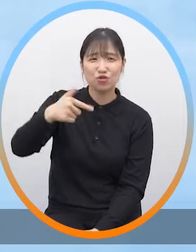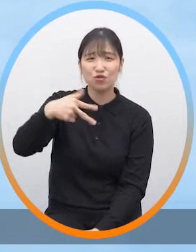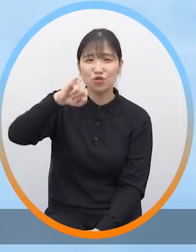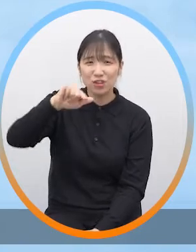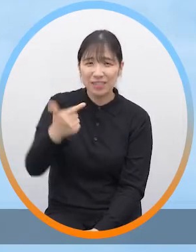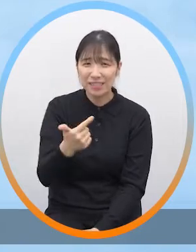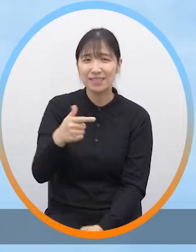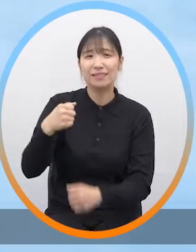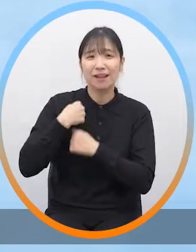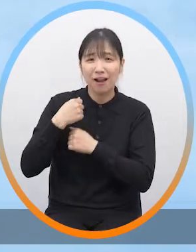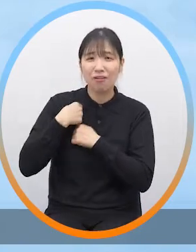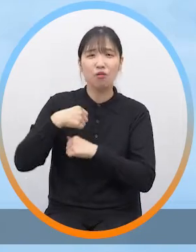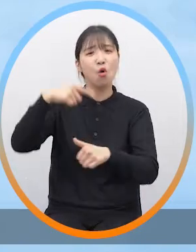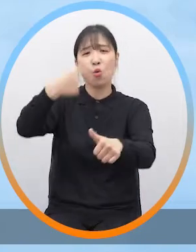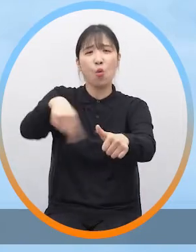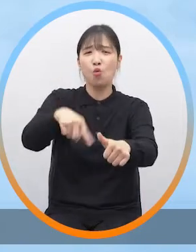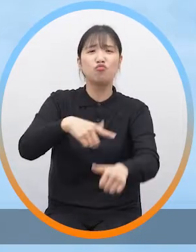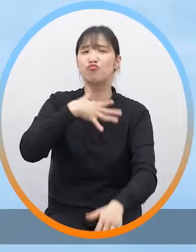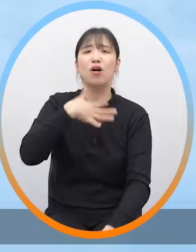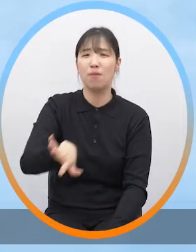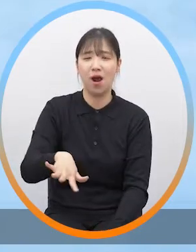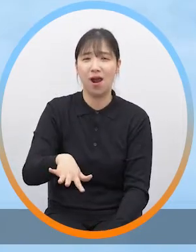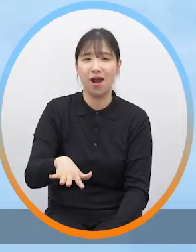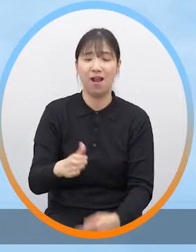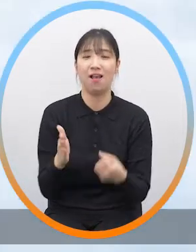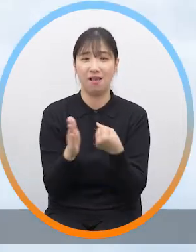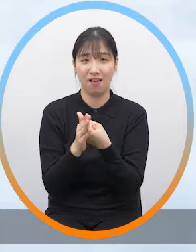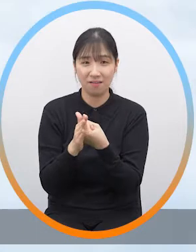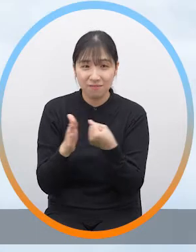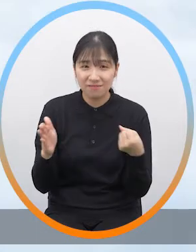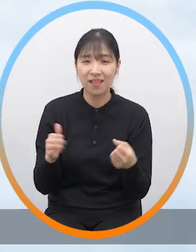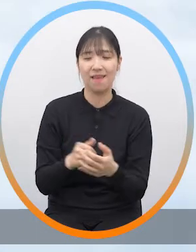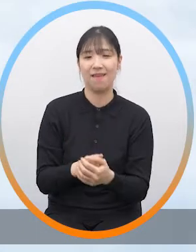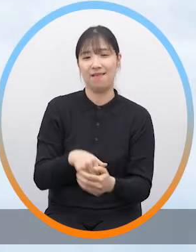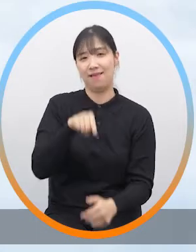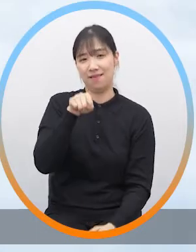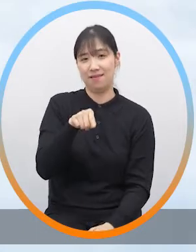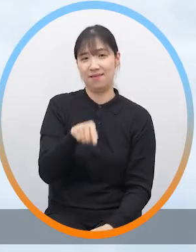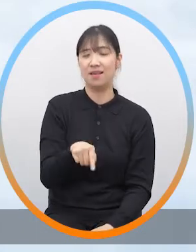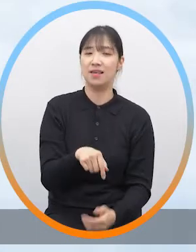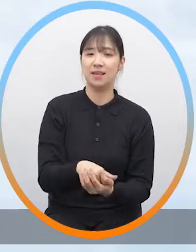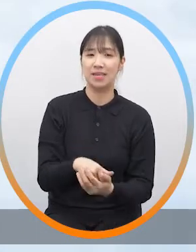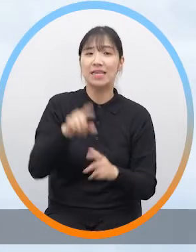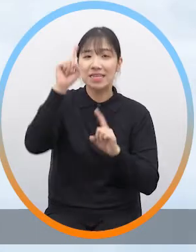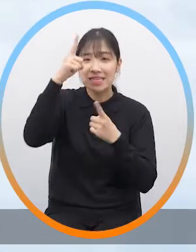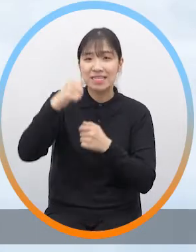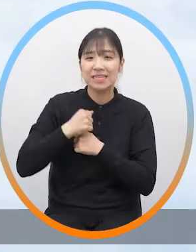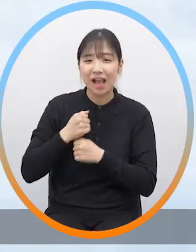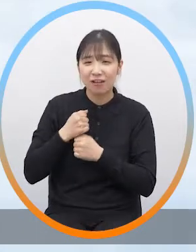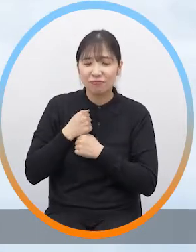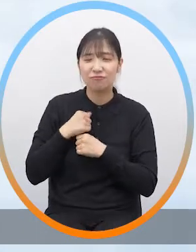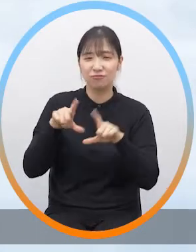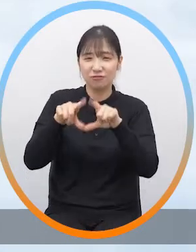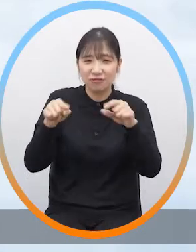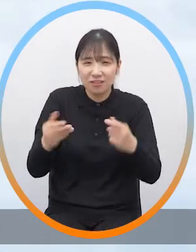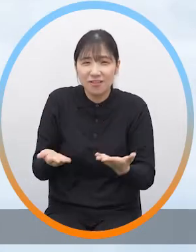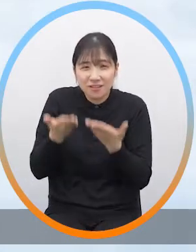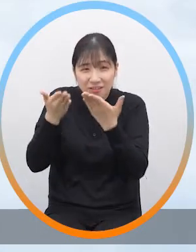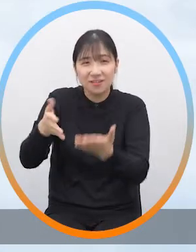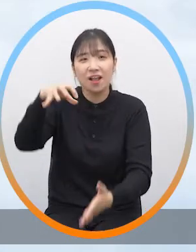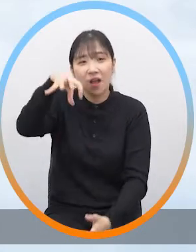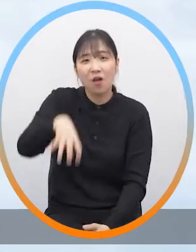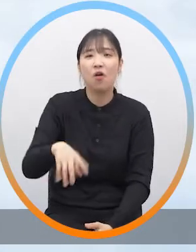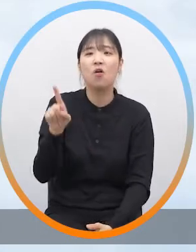무신이에요. 무신은 교육을 한 적이 없습니다. 그렇기 때문에 그 이순신 장군을 모시는